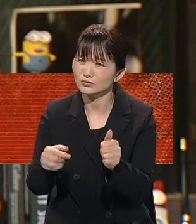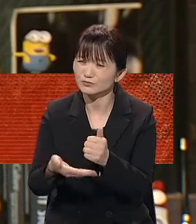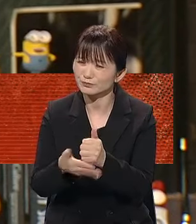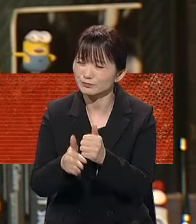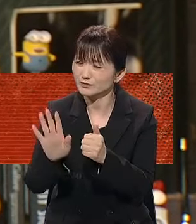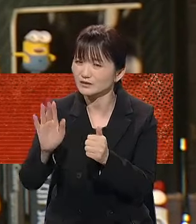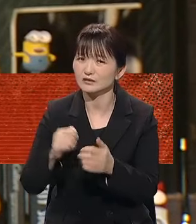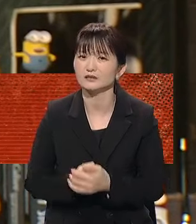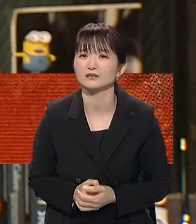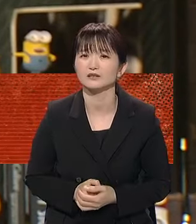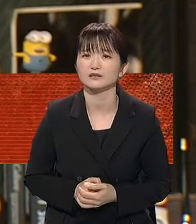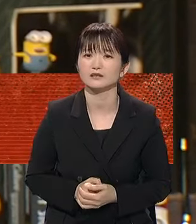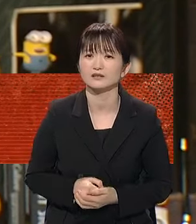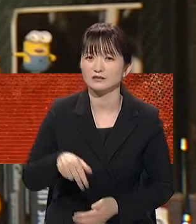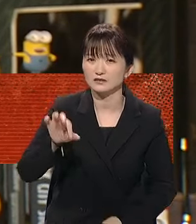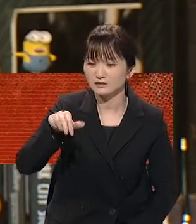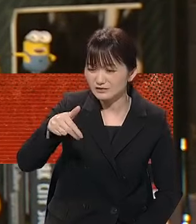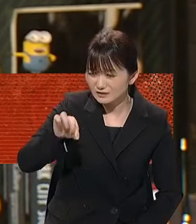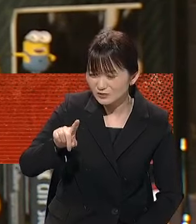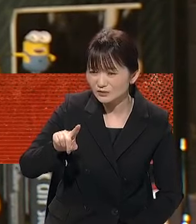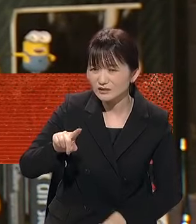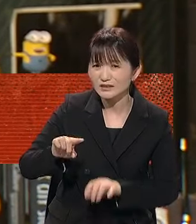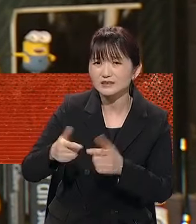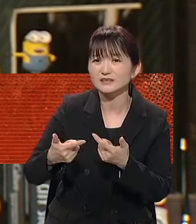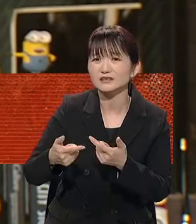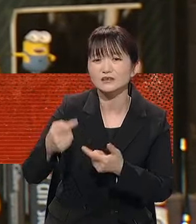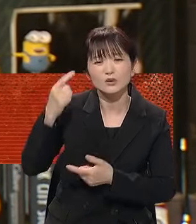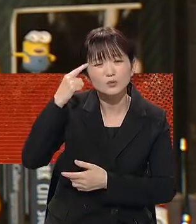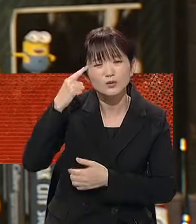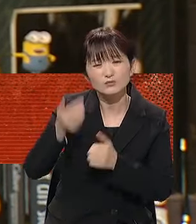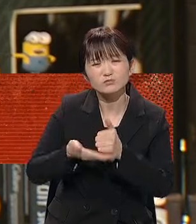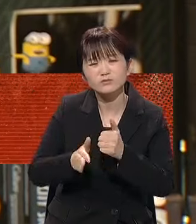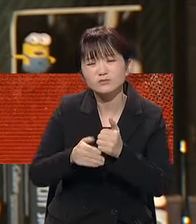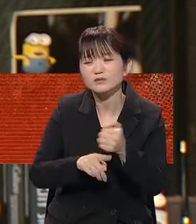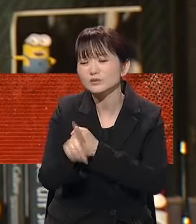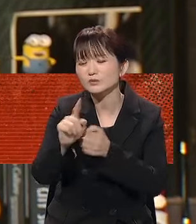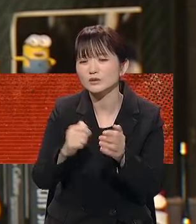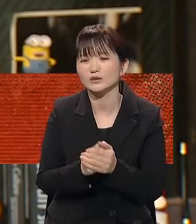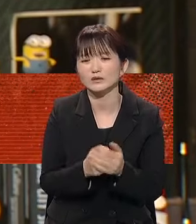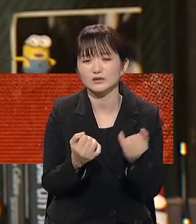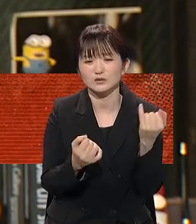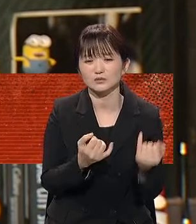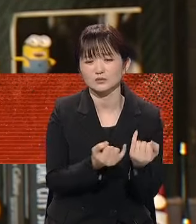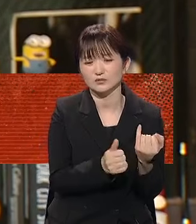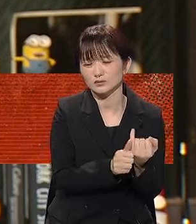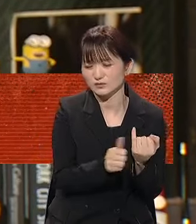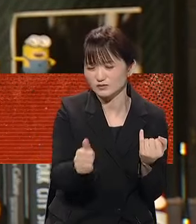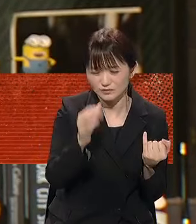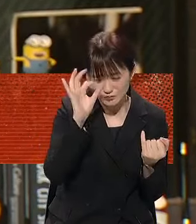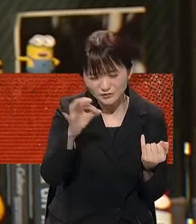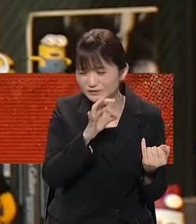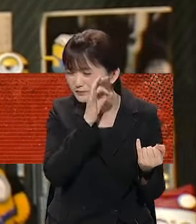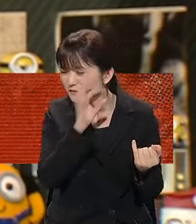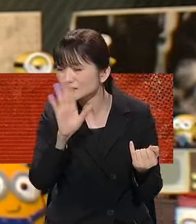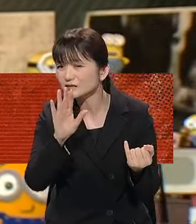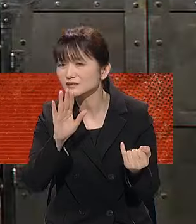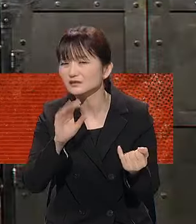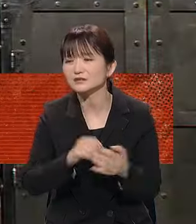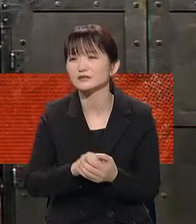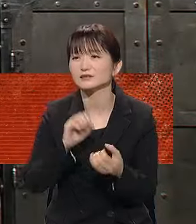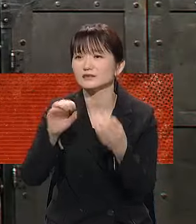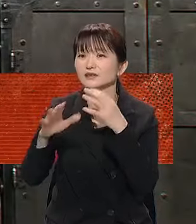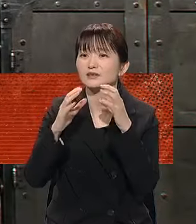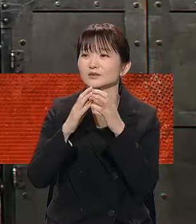본데 우리 지열 씨도 안 하 짓을 네가 본데 내 앞에서 맨날해 매제 보기도 창피하지도 않니 어 진짜 들어 죽겠어 자